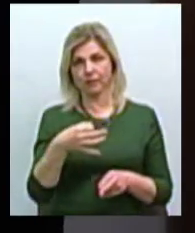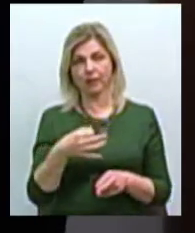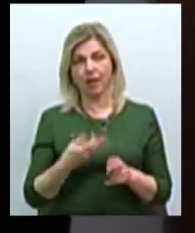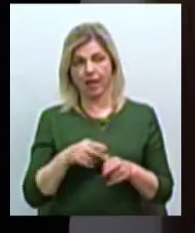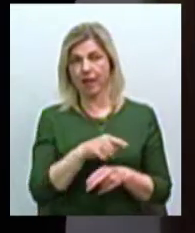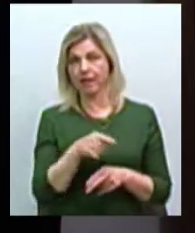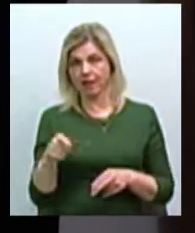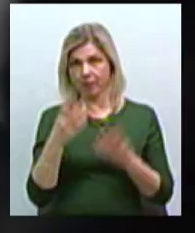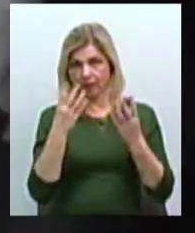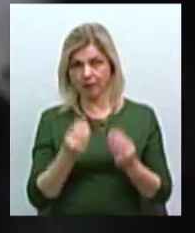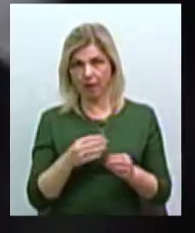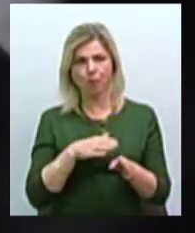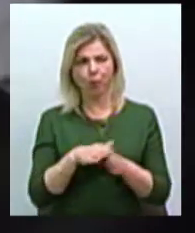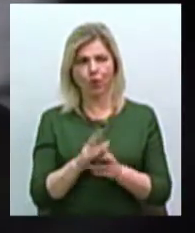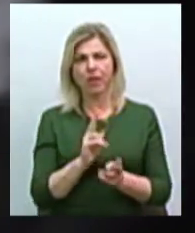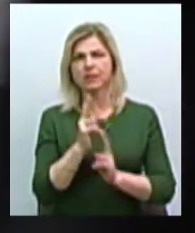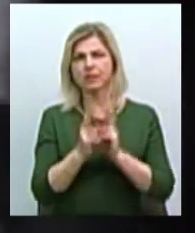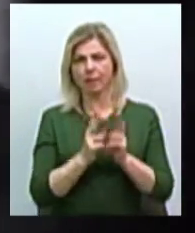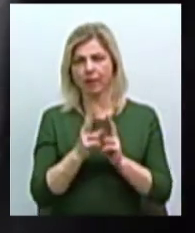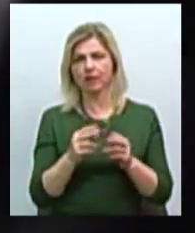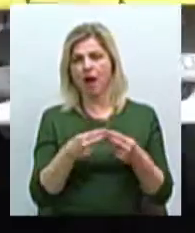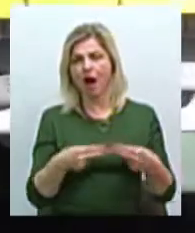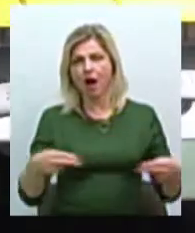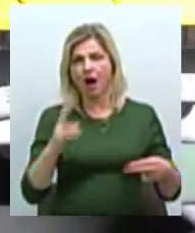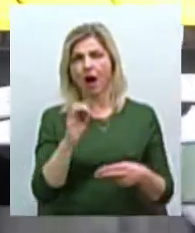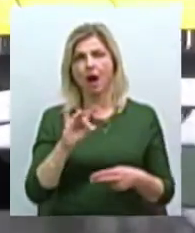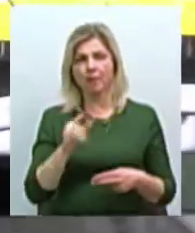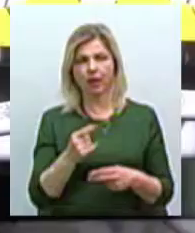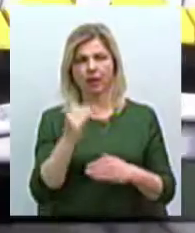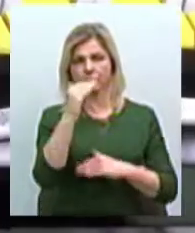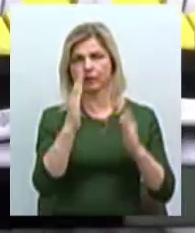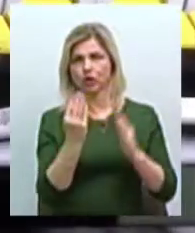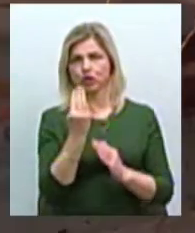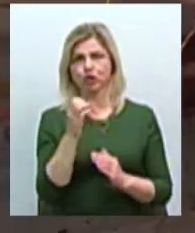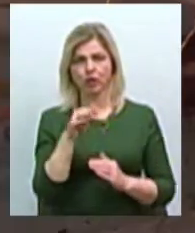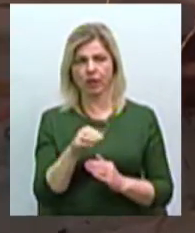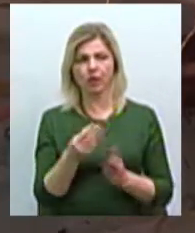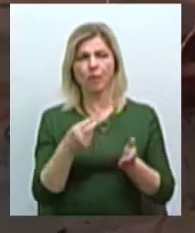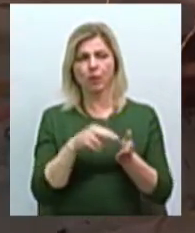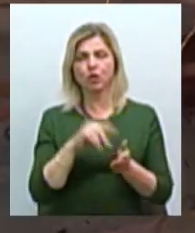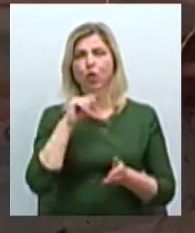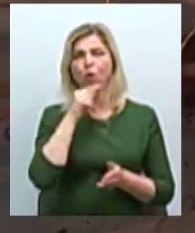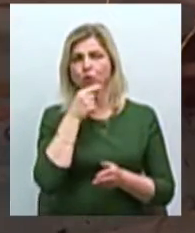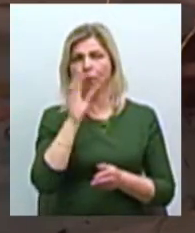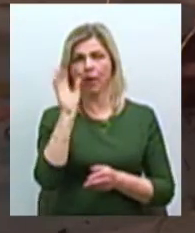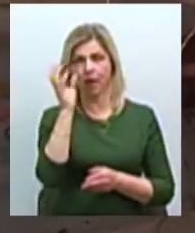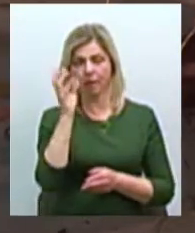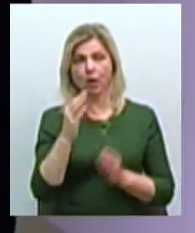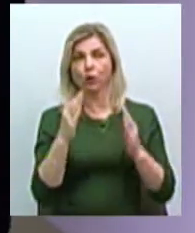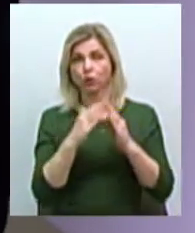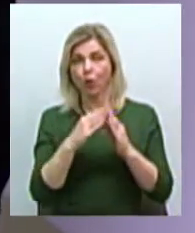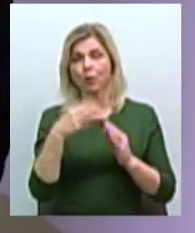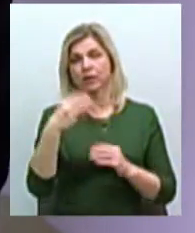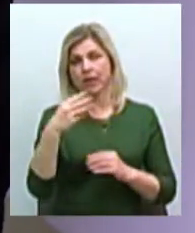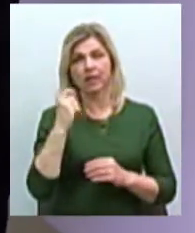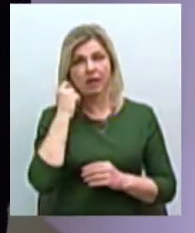днями повністю замінили електромережу. Кабелі і розподільчі щитові та встановлюють економні світлодіодні лампи. Будинку 30 років і